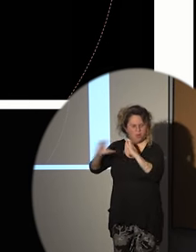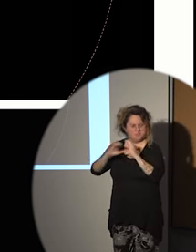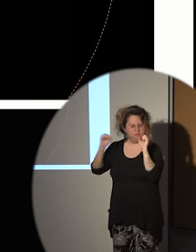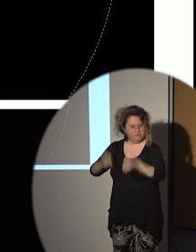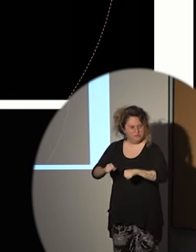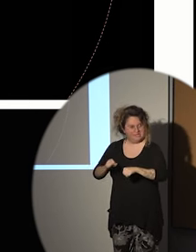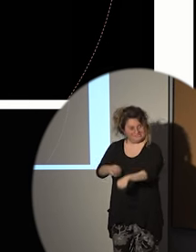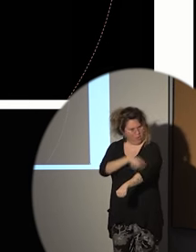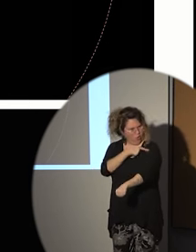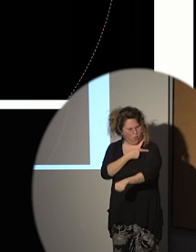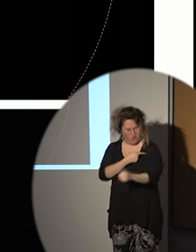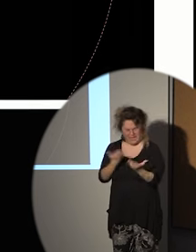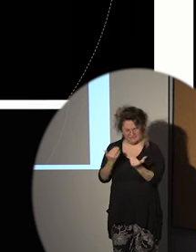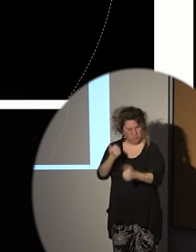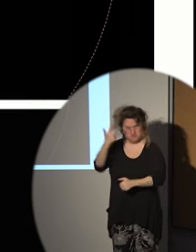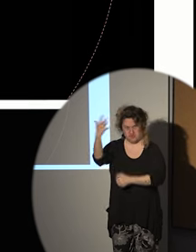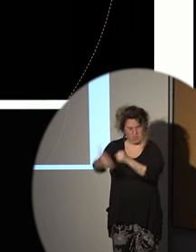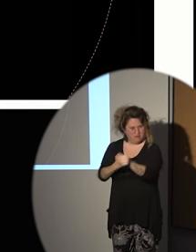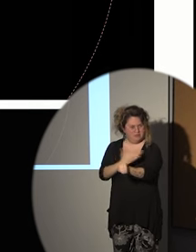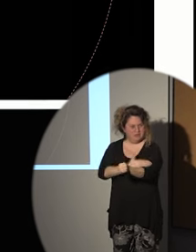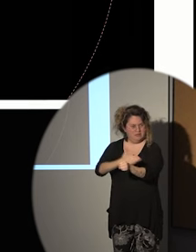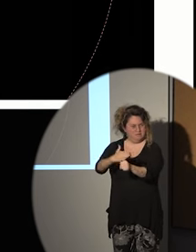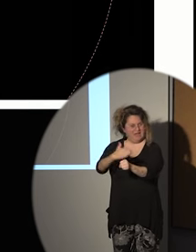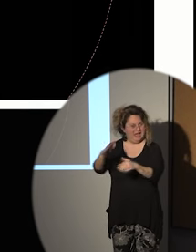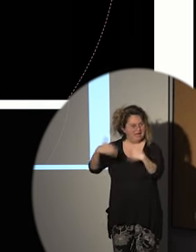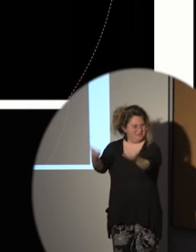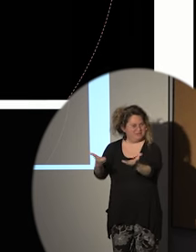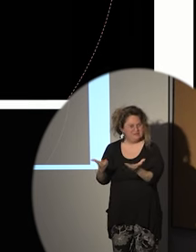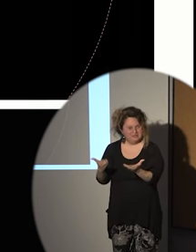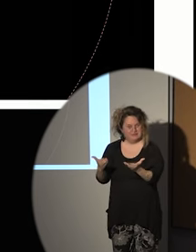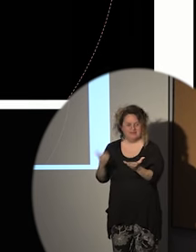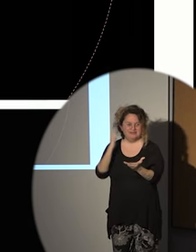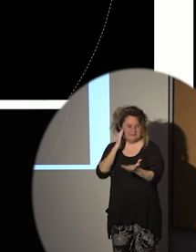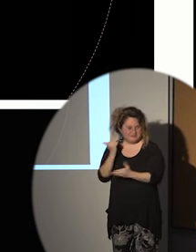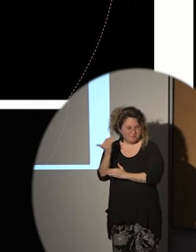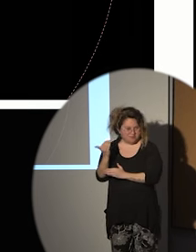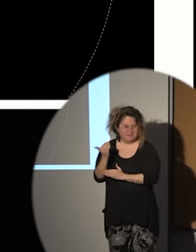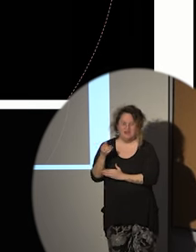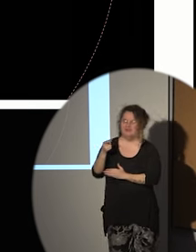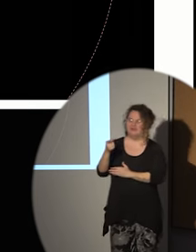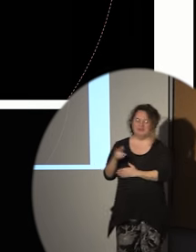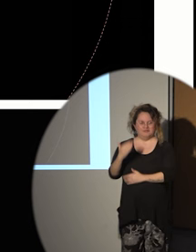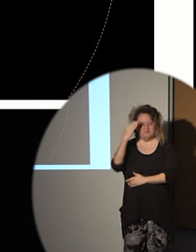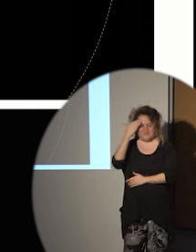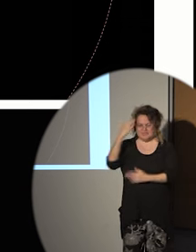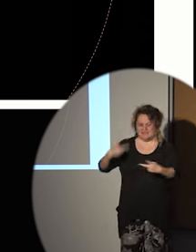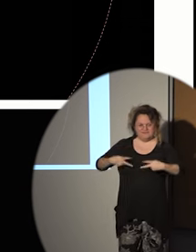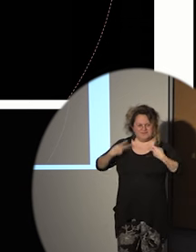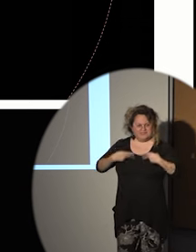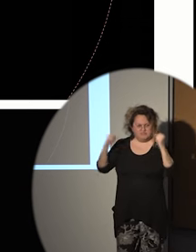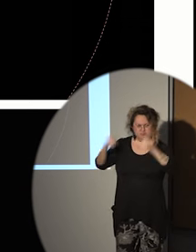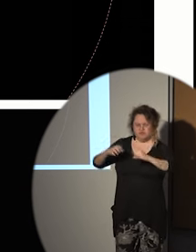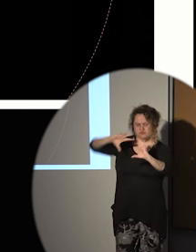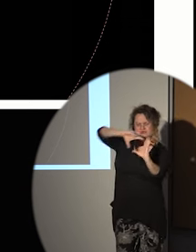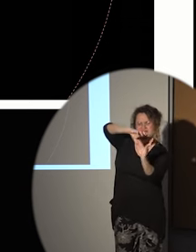disait la plupart des planètes habitables sont sans doute autour d'étoiles de type G, et ça, il y a des très très bonnes raisons